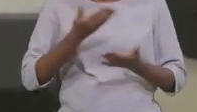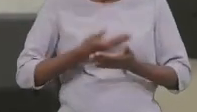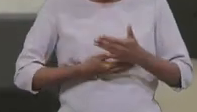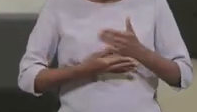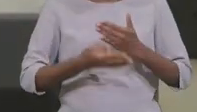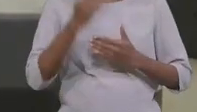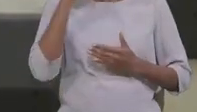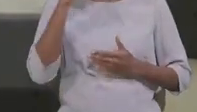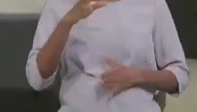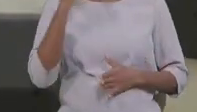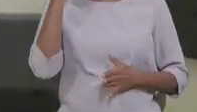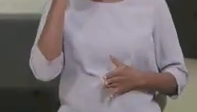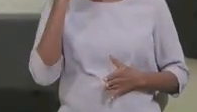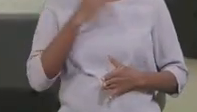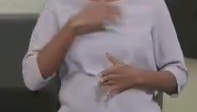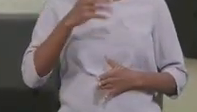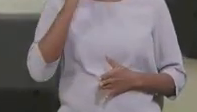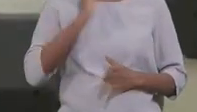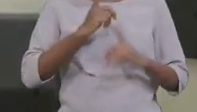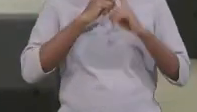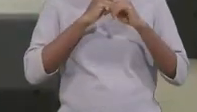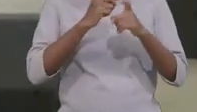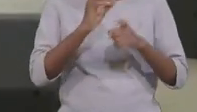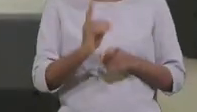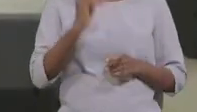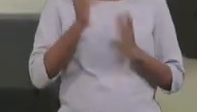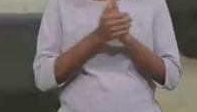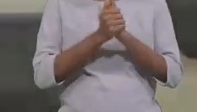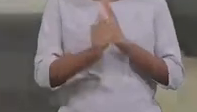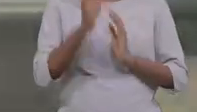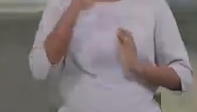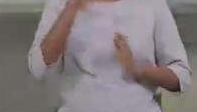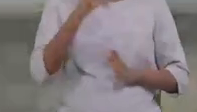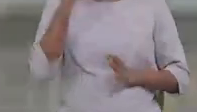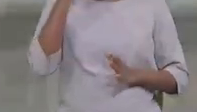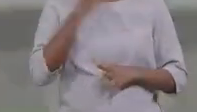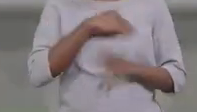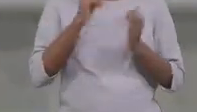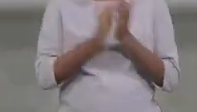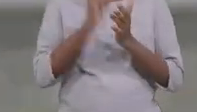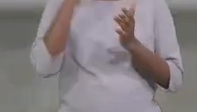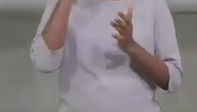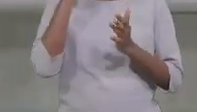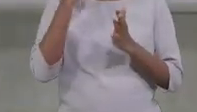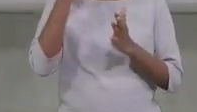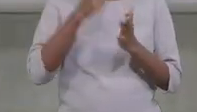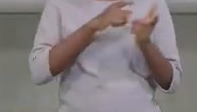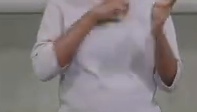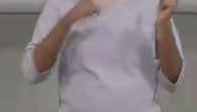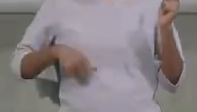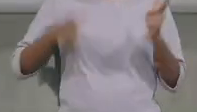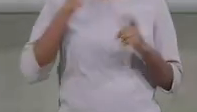Vous êtes né point d'objectif et vous avez reçu les dons point d'objectif. Et cet objectif, le Seigneur